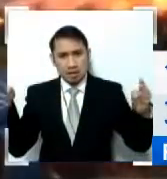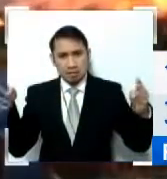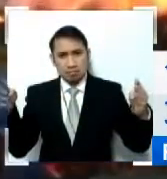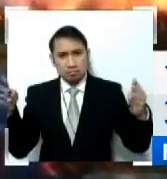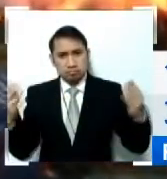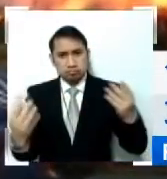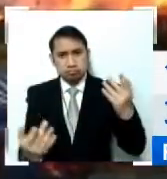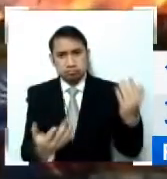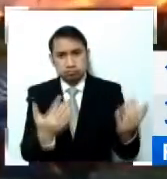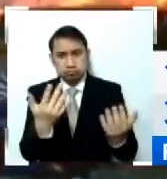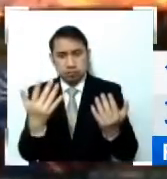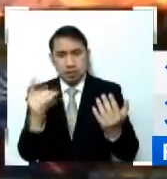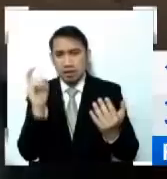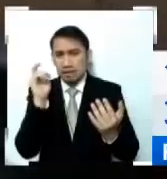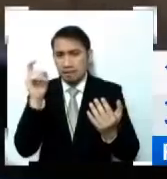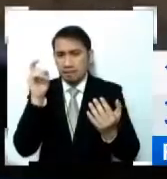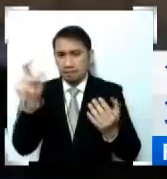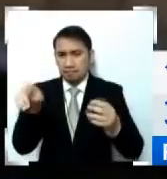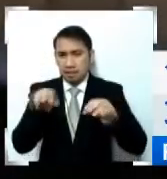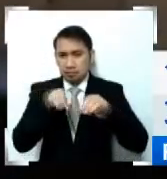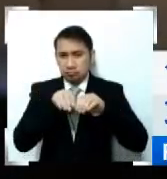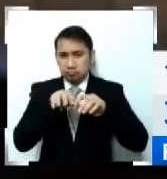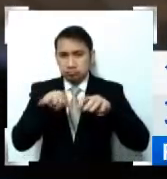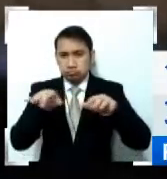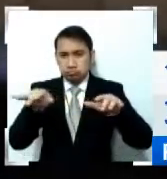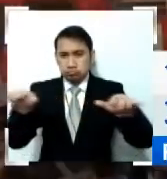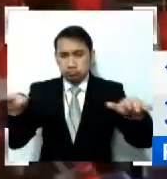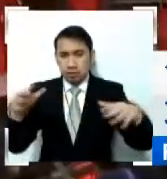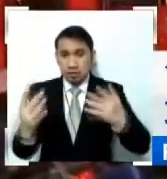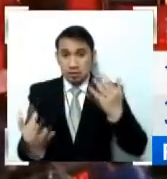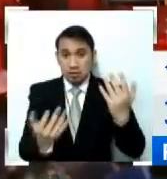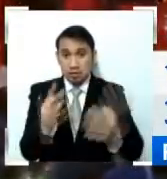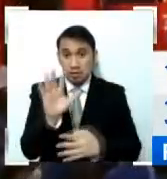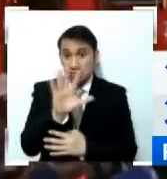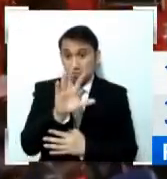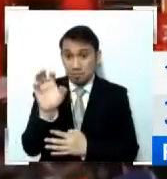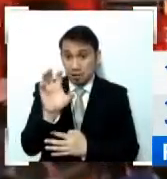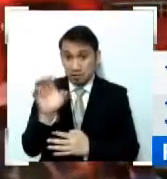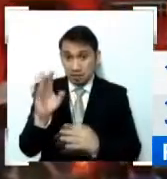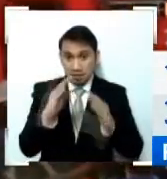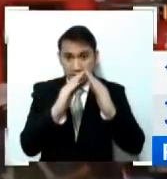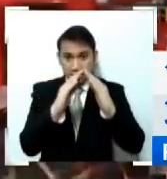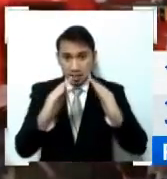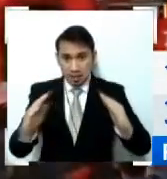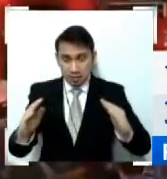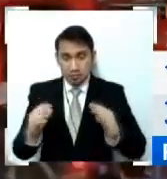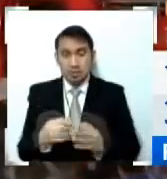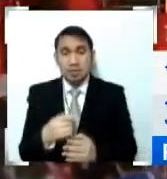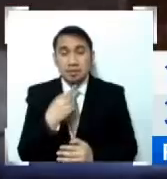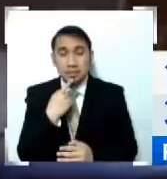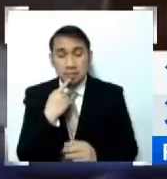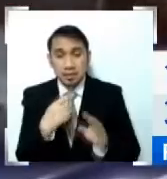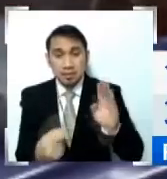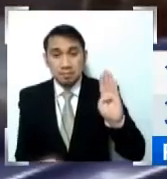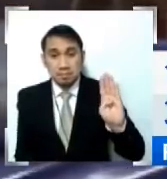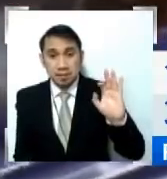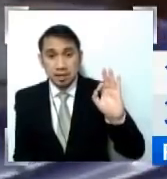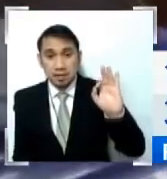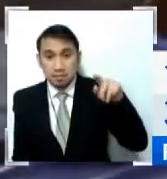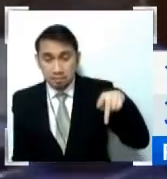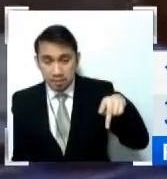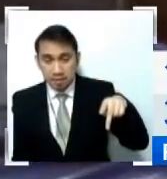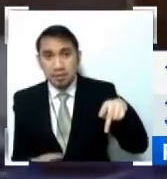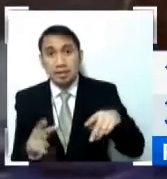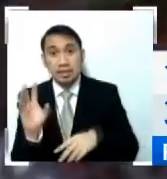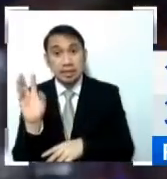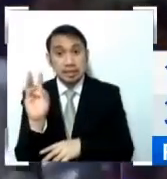pagkalat ng apoy, nasa 500 bahay ang nadamay. Ayon sa BFP, mag-aalas 6 ng gabi nang iakyat sa unang alarma